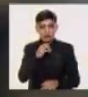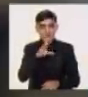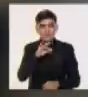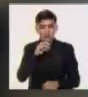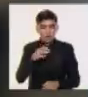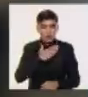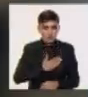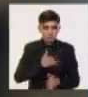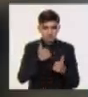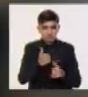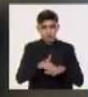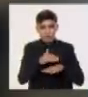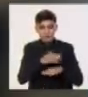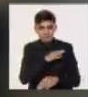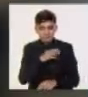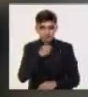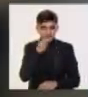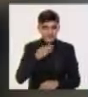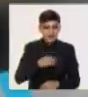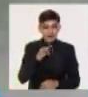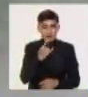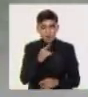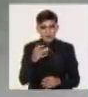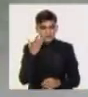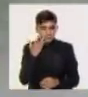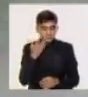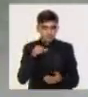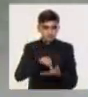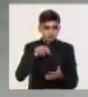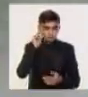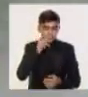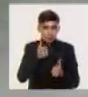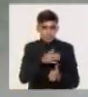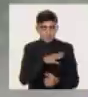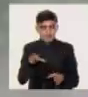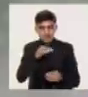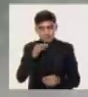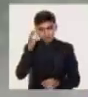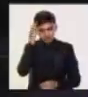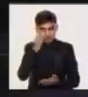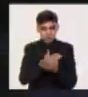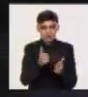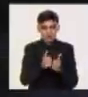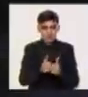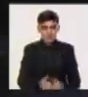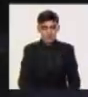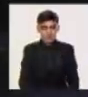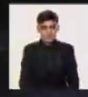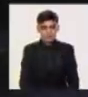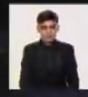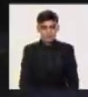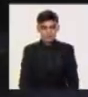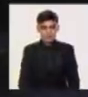спокойным, добродушным парнем, а малышка очень приветливой и прилежной ученицей, вспоминают соседи. Какой